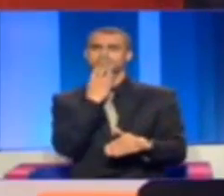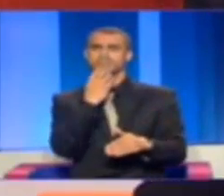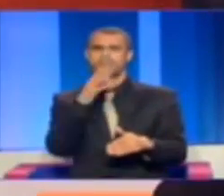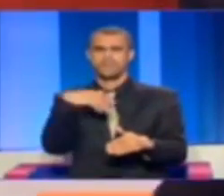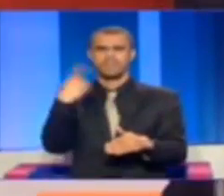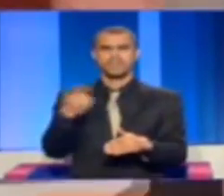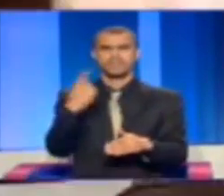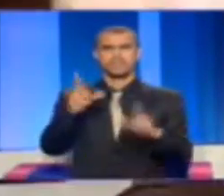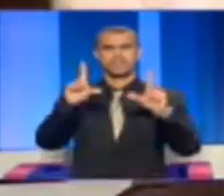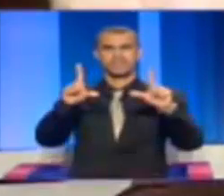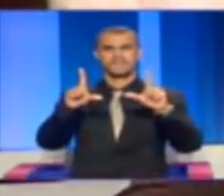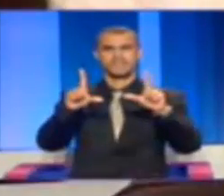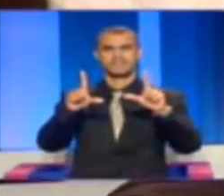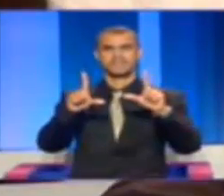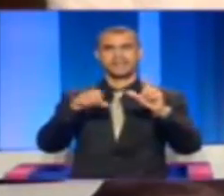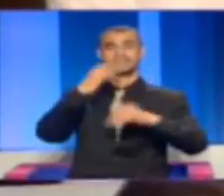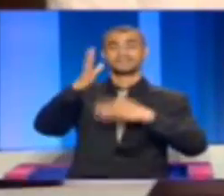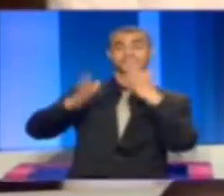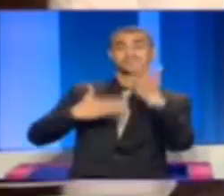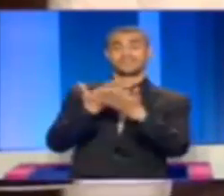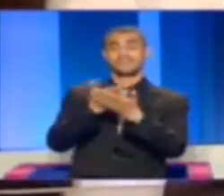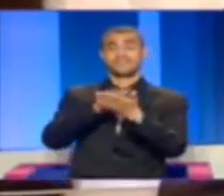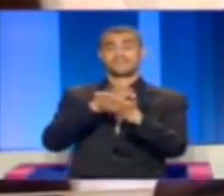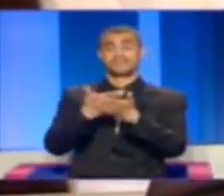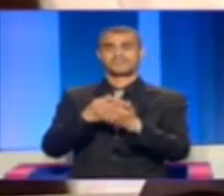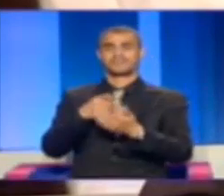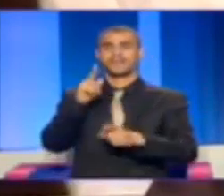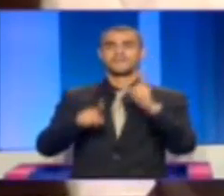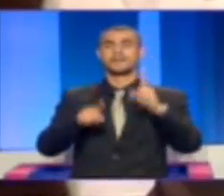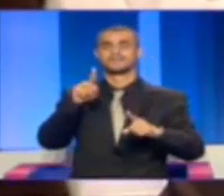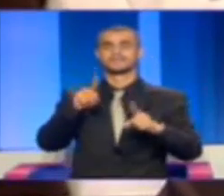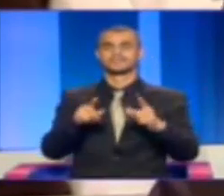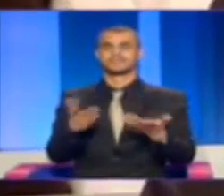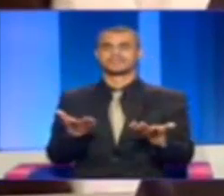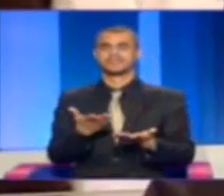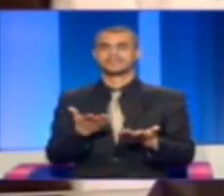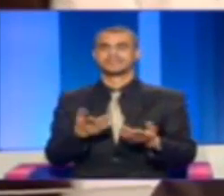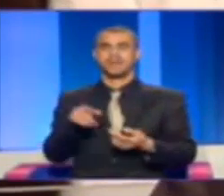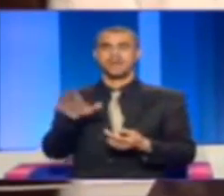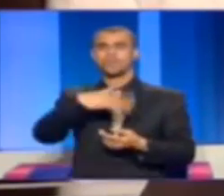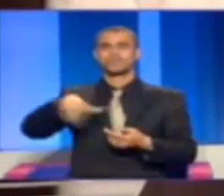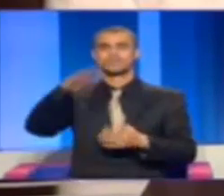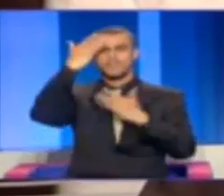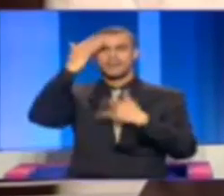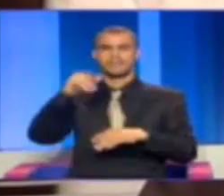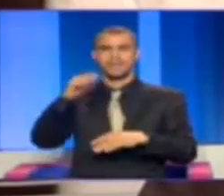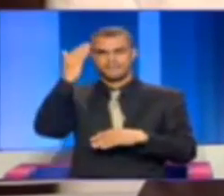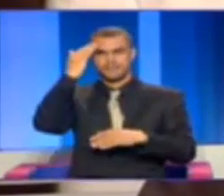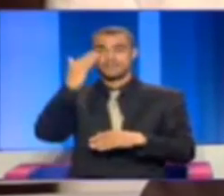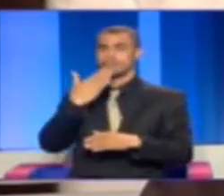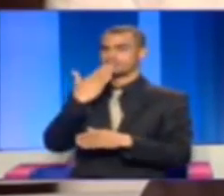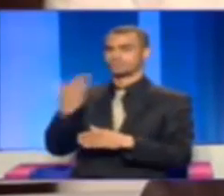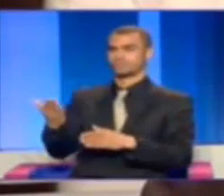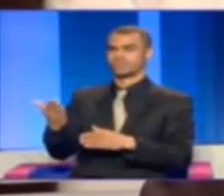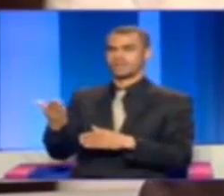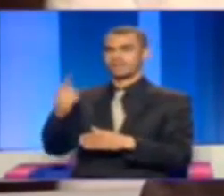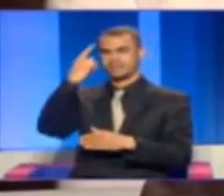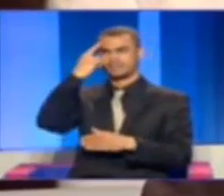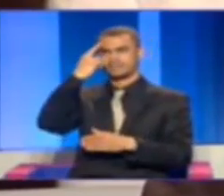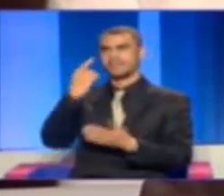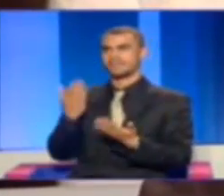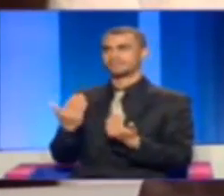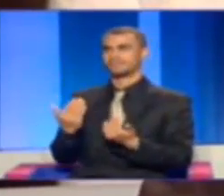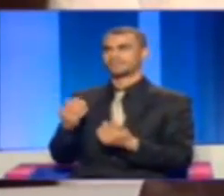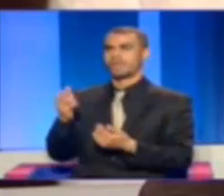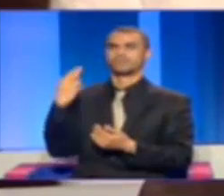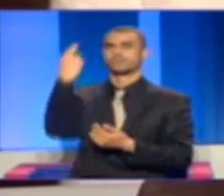على المغاربه في بلغه الاشاره في بعض المناسبات القليله جدا. نعم شكرا. انا كنتسنى